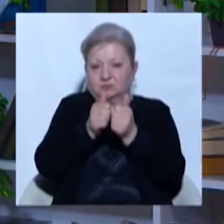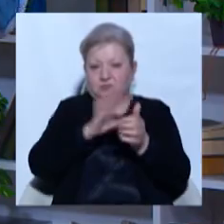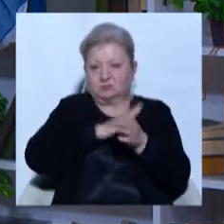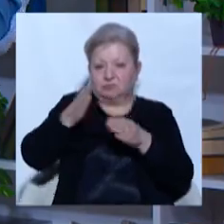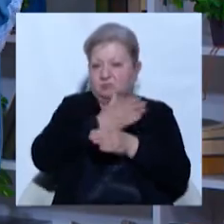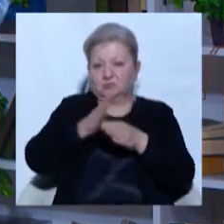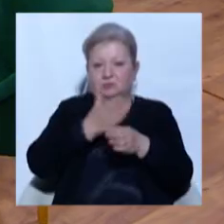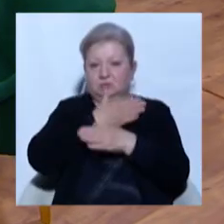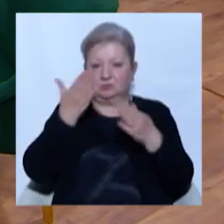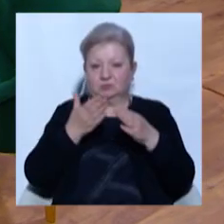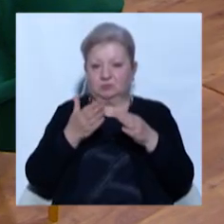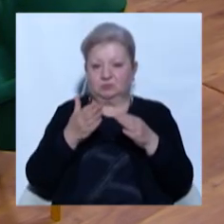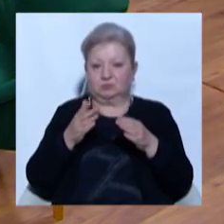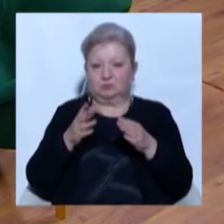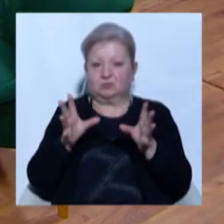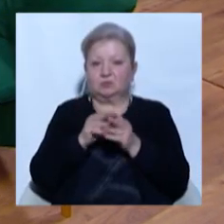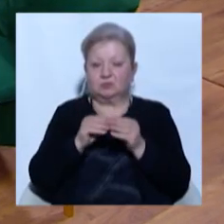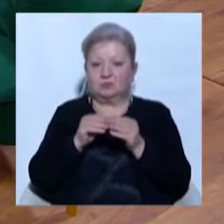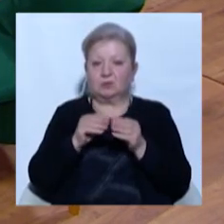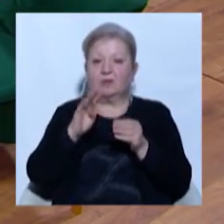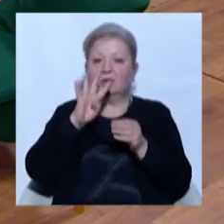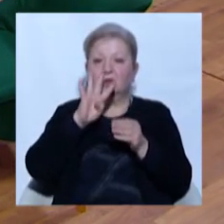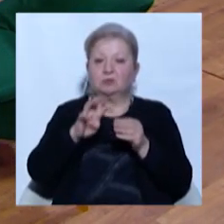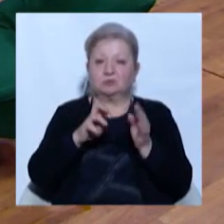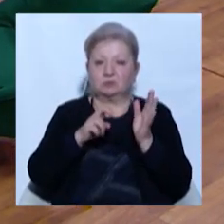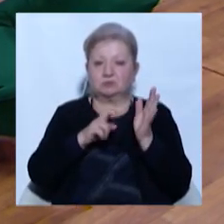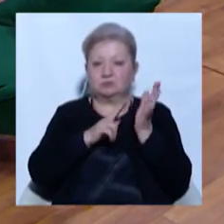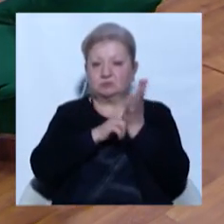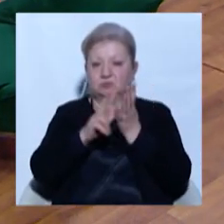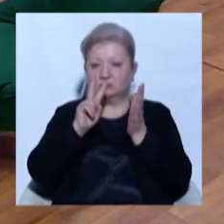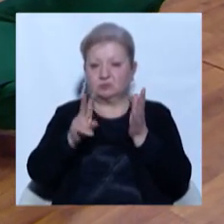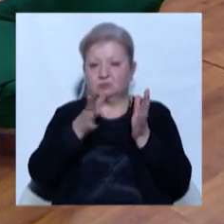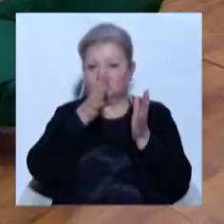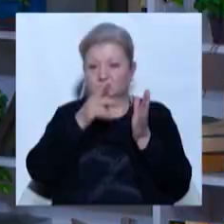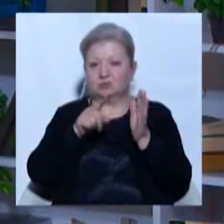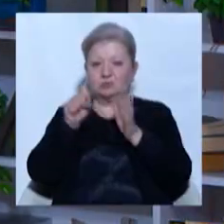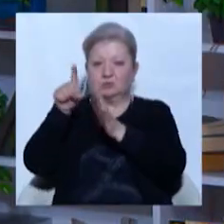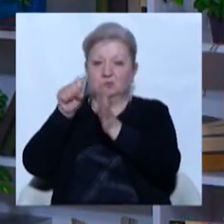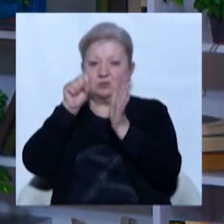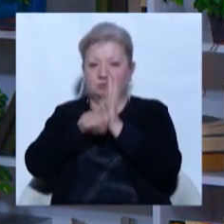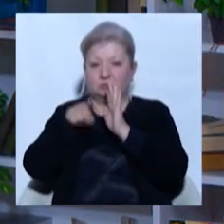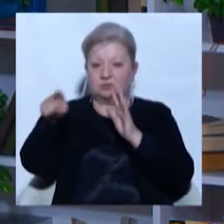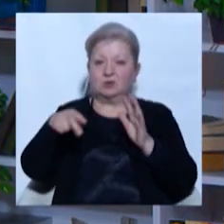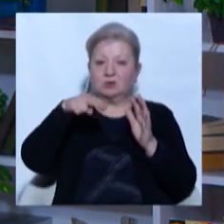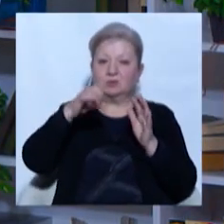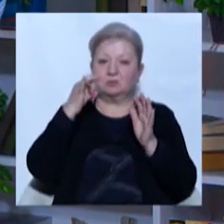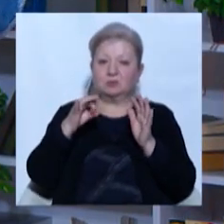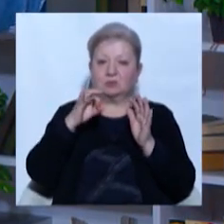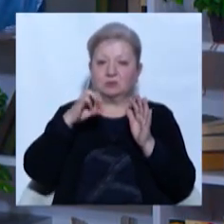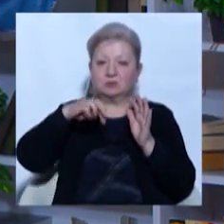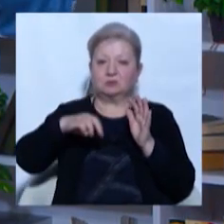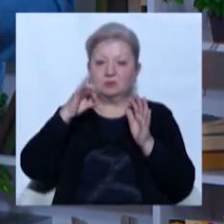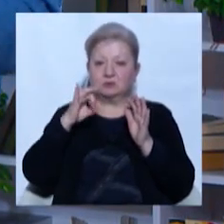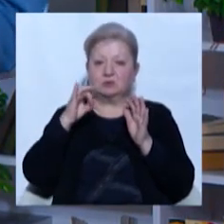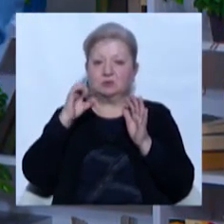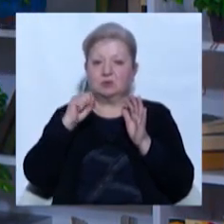ცნებები იყო. როგორც გითხარით, 482 წელს ვახტანგმა მოაკვლევინა ვარსკენ პიტიახში და დაიწყო აჯანყება.